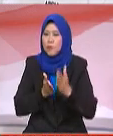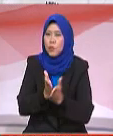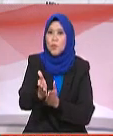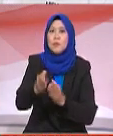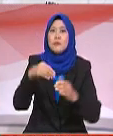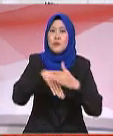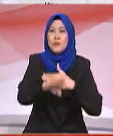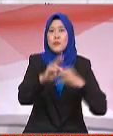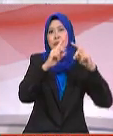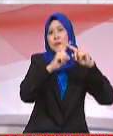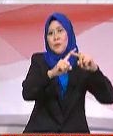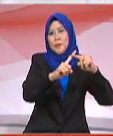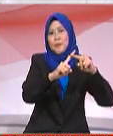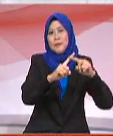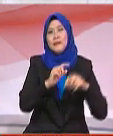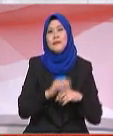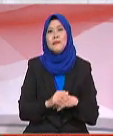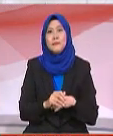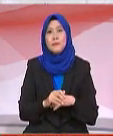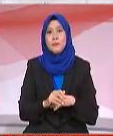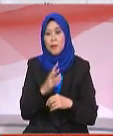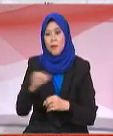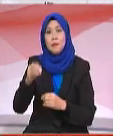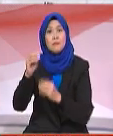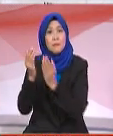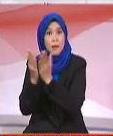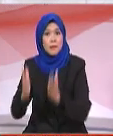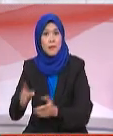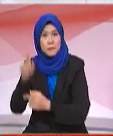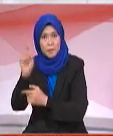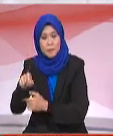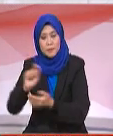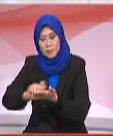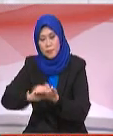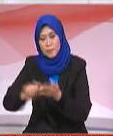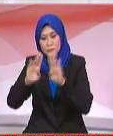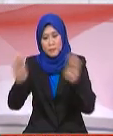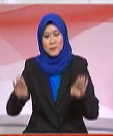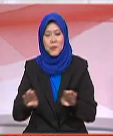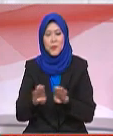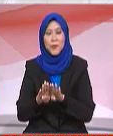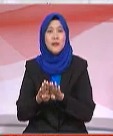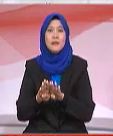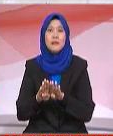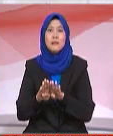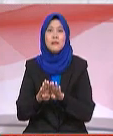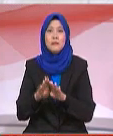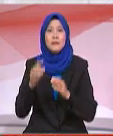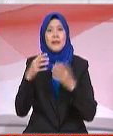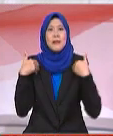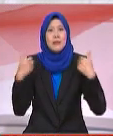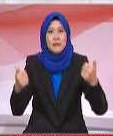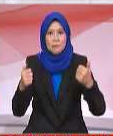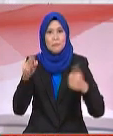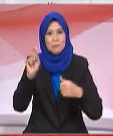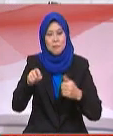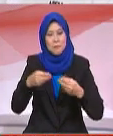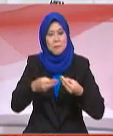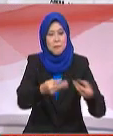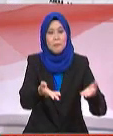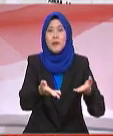kena mengisi borang pengisytiharan kesihatan itu dan menyerahkan kepada pengawas peperiksaan. Dan